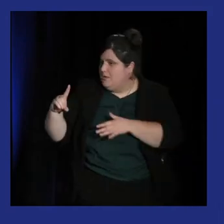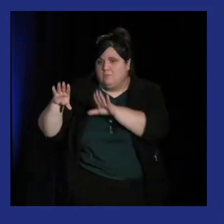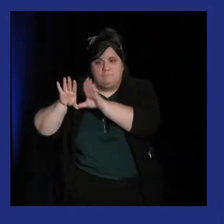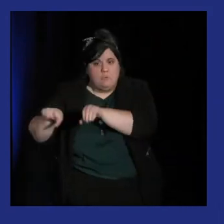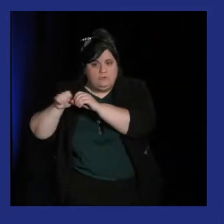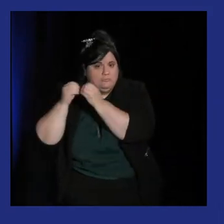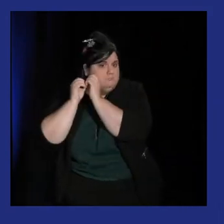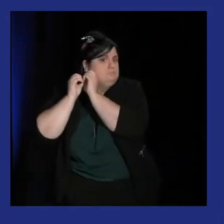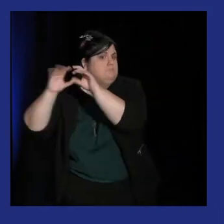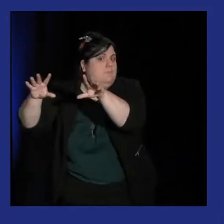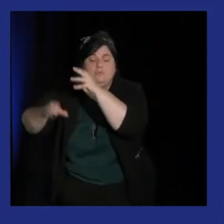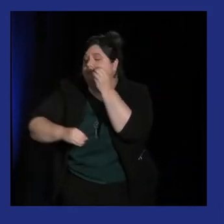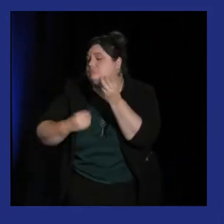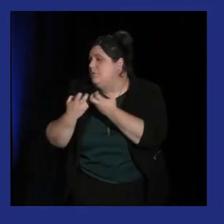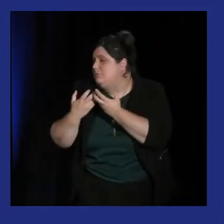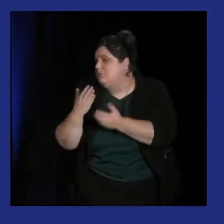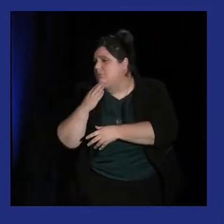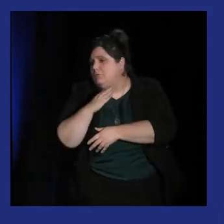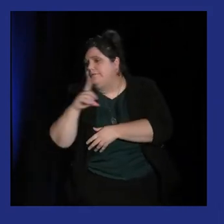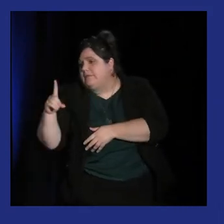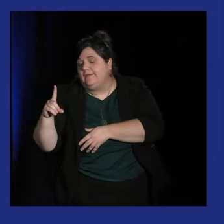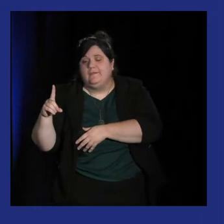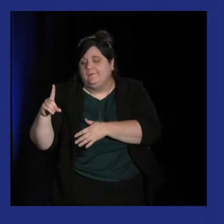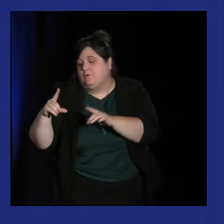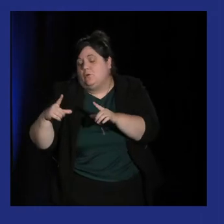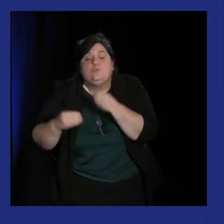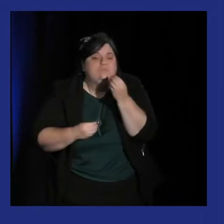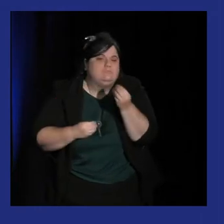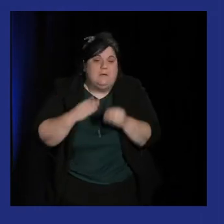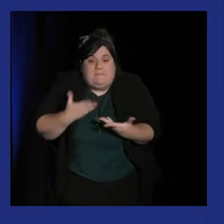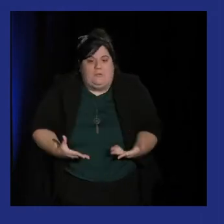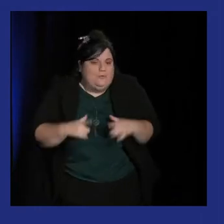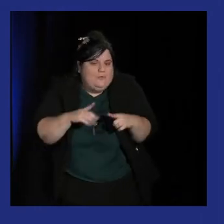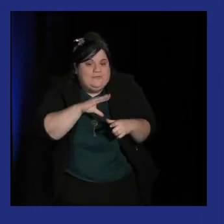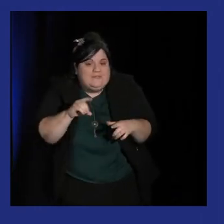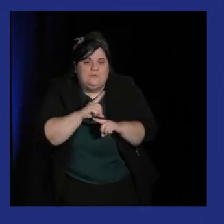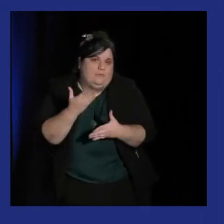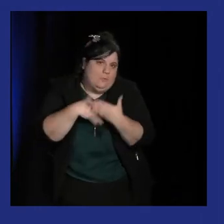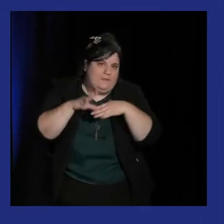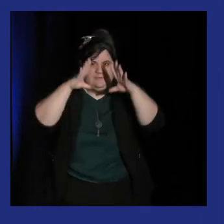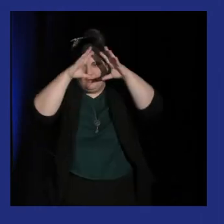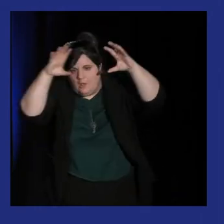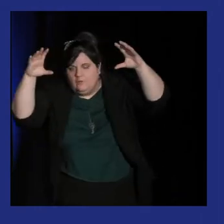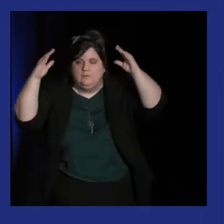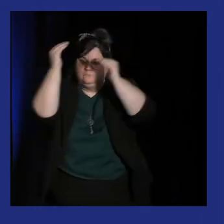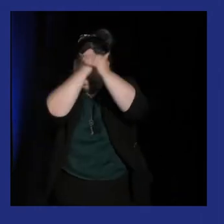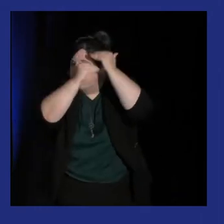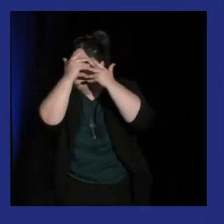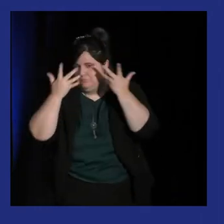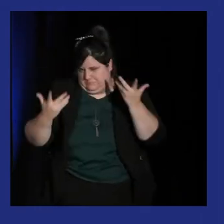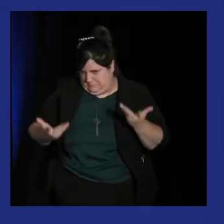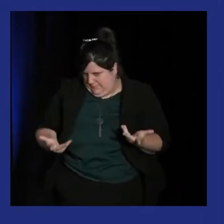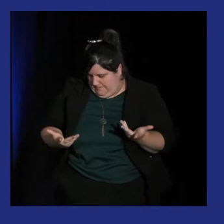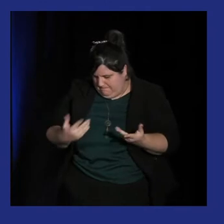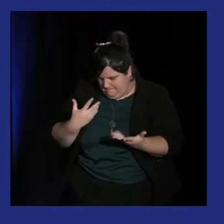un album on va dire de musique de jeu parce qu'évidemment le disque aujourd'hui les plus forcément le format préféré par les consommateurs mais